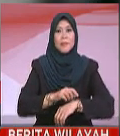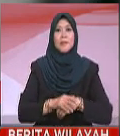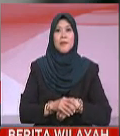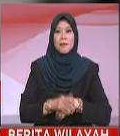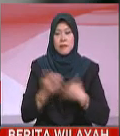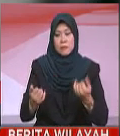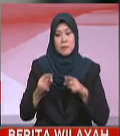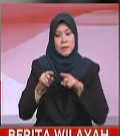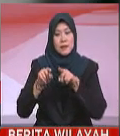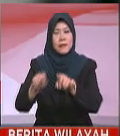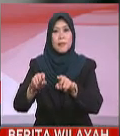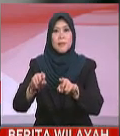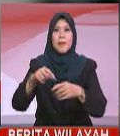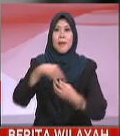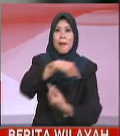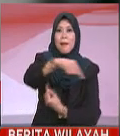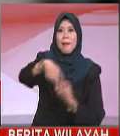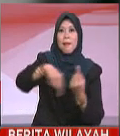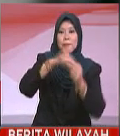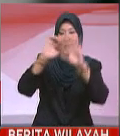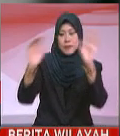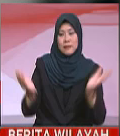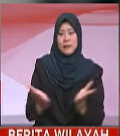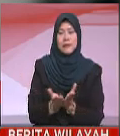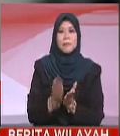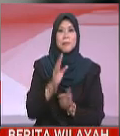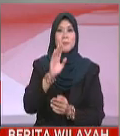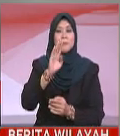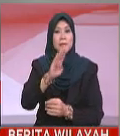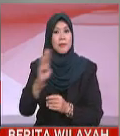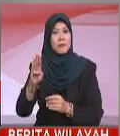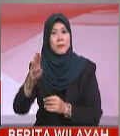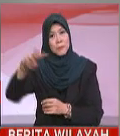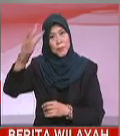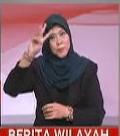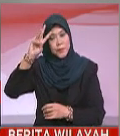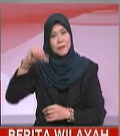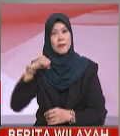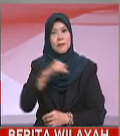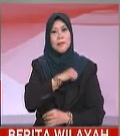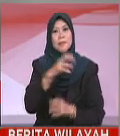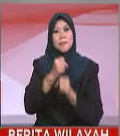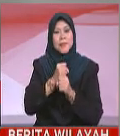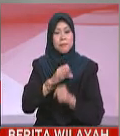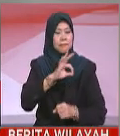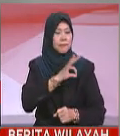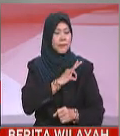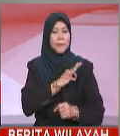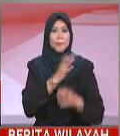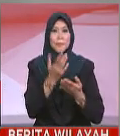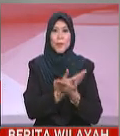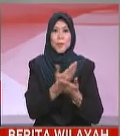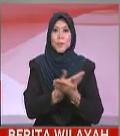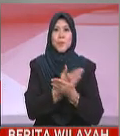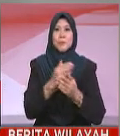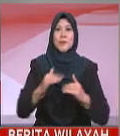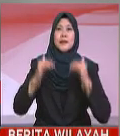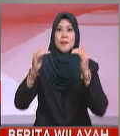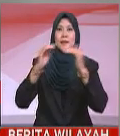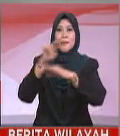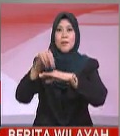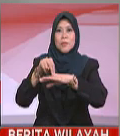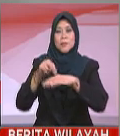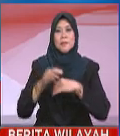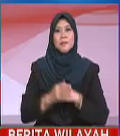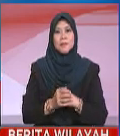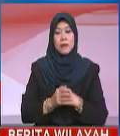dengan program Alam Sekitar Bangsa Bersatu untuk ahli Pandu Puteri mendapatkan lencana baharu peringkat kebangsaan. Program